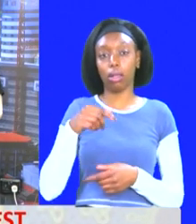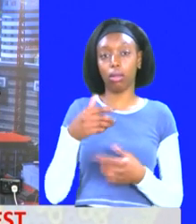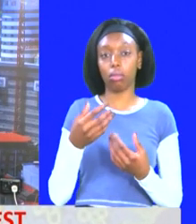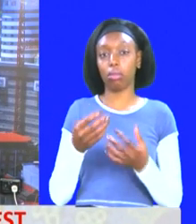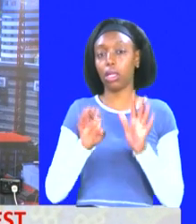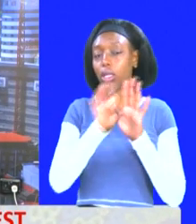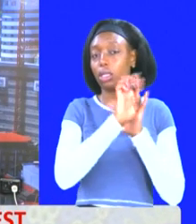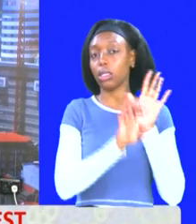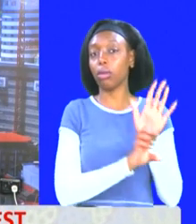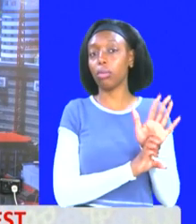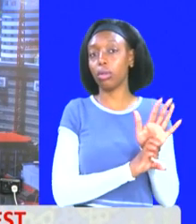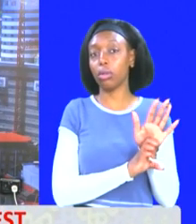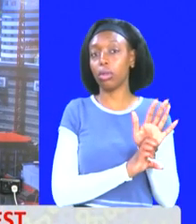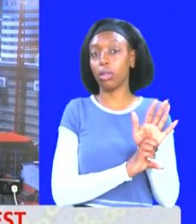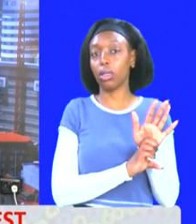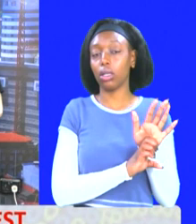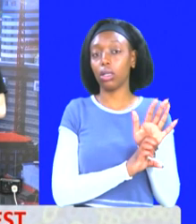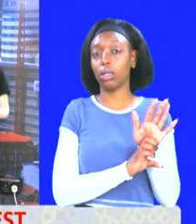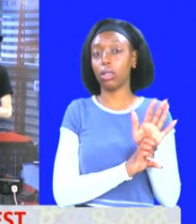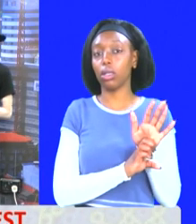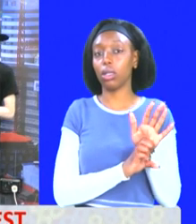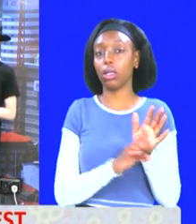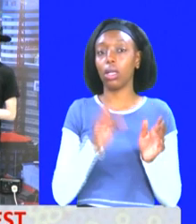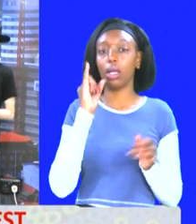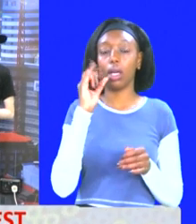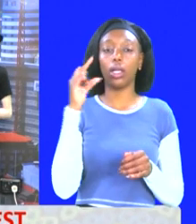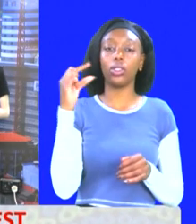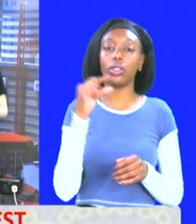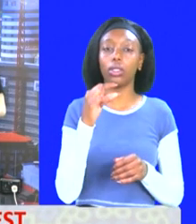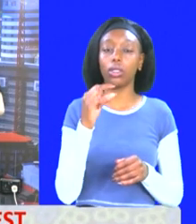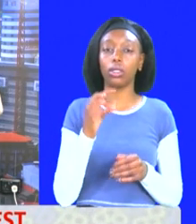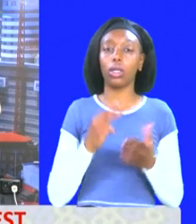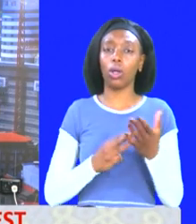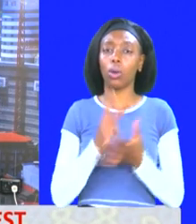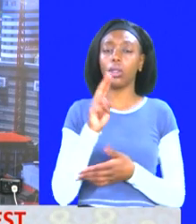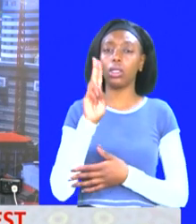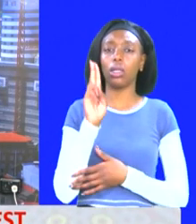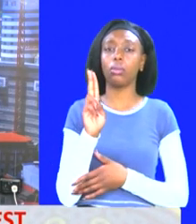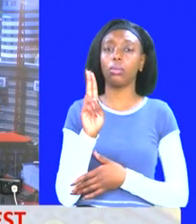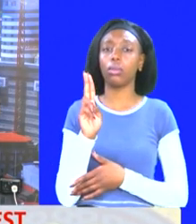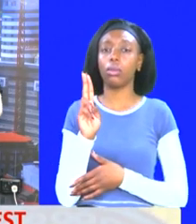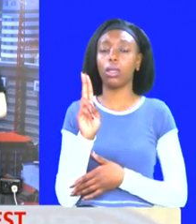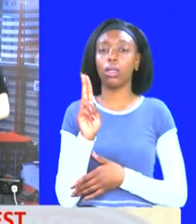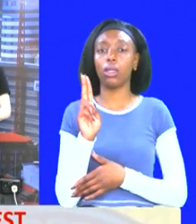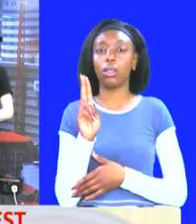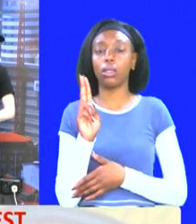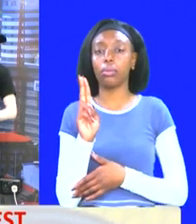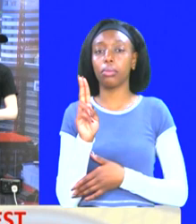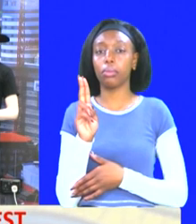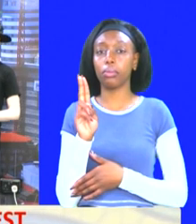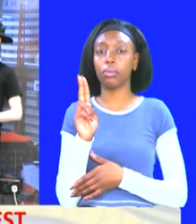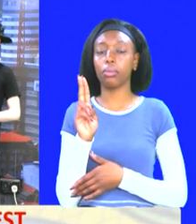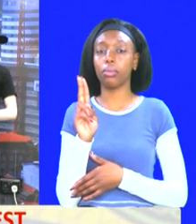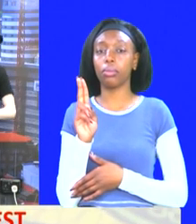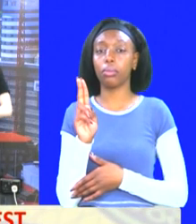for example, tumekuwa hapa na Instagram. Tumekuwa hapa na WhatsApp. Kuna time alikuwa nataka kufunga ta WhatsApp. Unakumbuka 2016